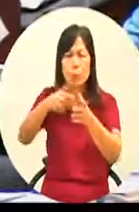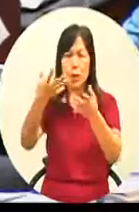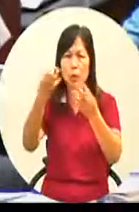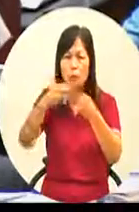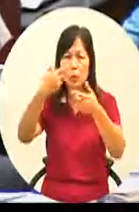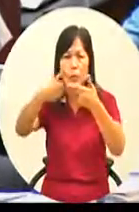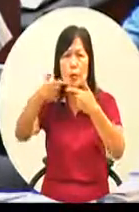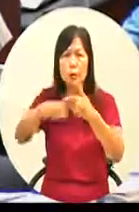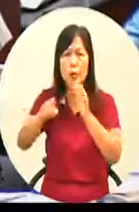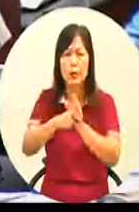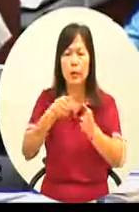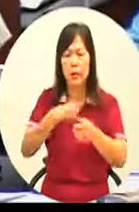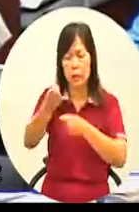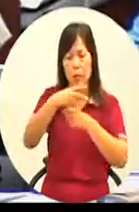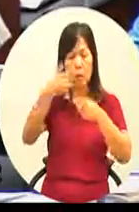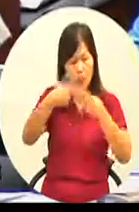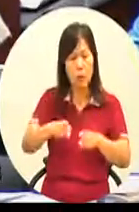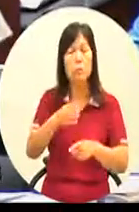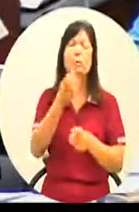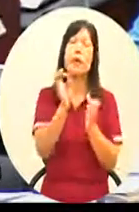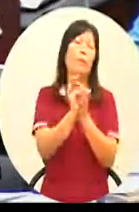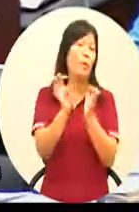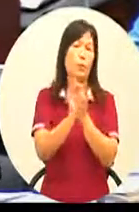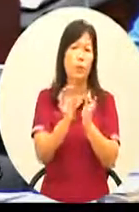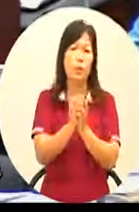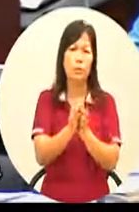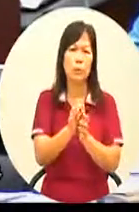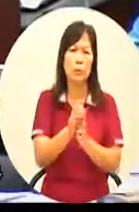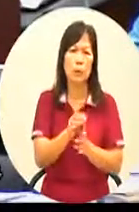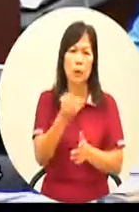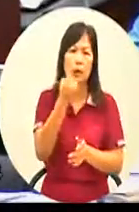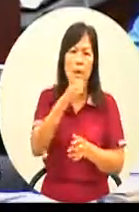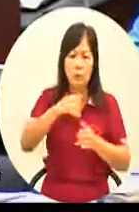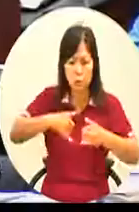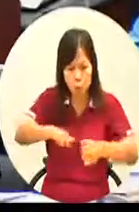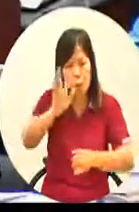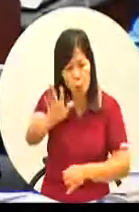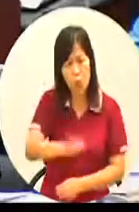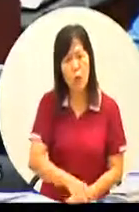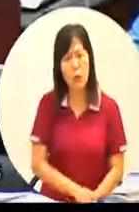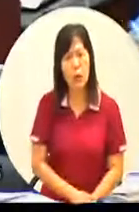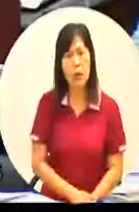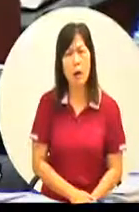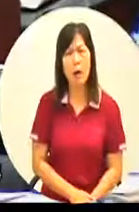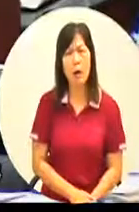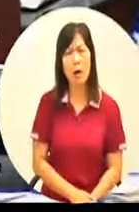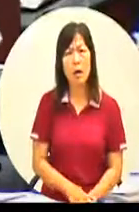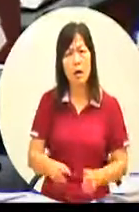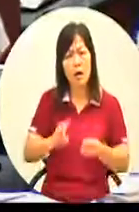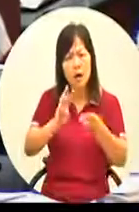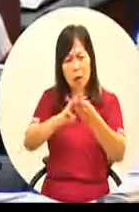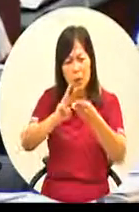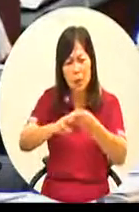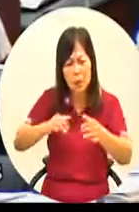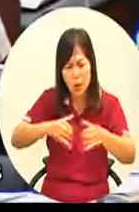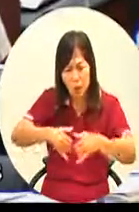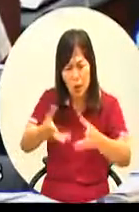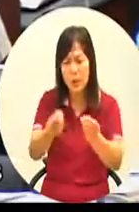我打折 OK 嘛。伊讲远啊，你那条远啊有路啊，哎，远啊无路，别用背